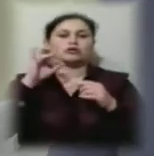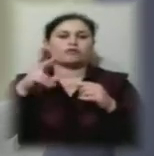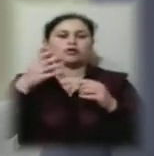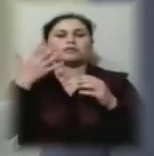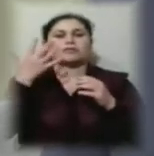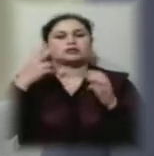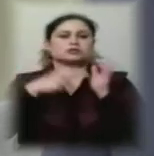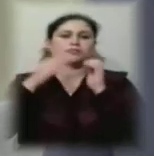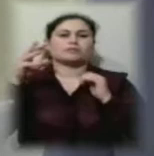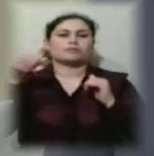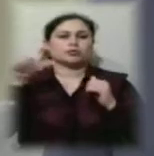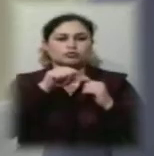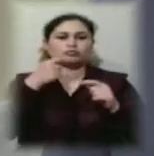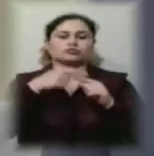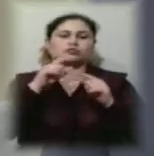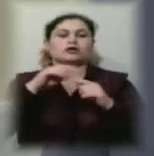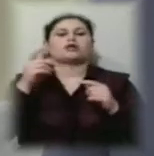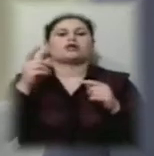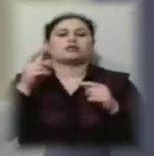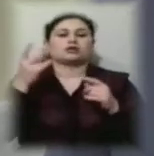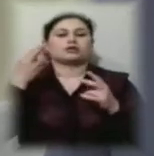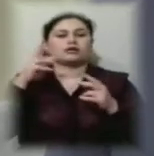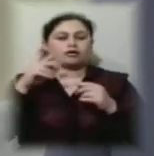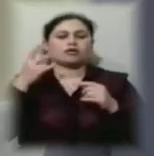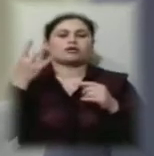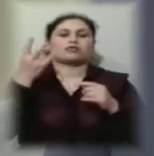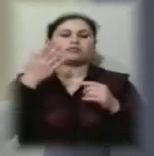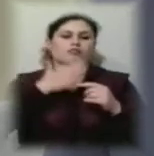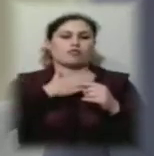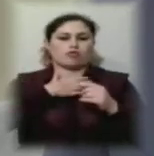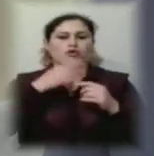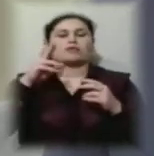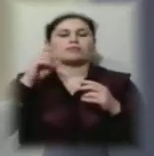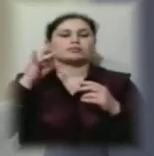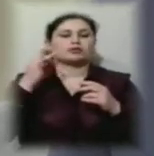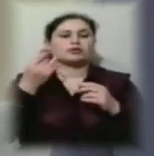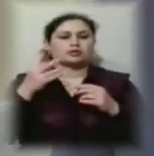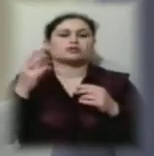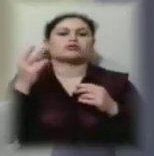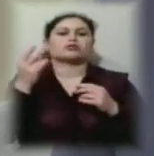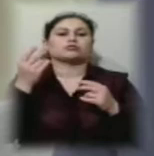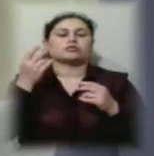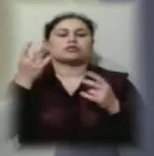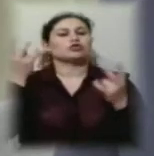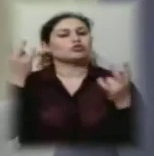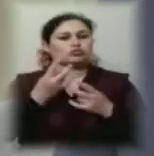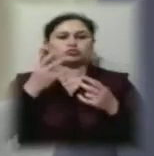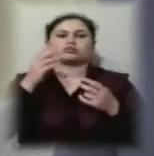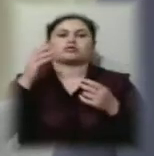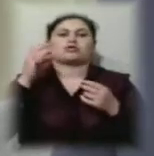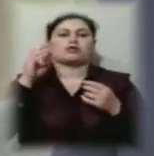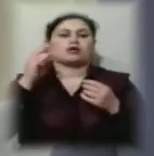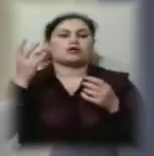і безперечно для нашого комунального підприємства є гостра необхідність у поповненні рухового